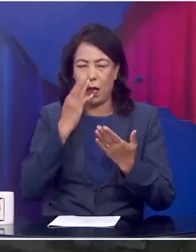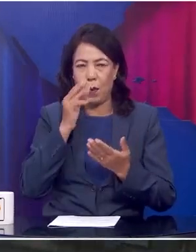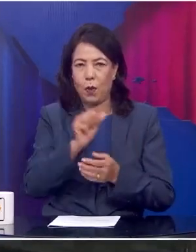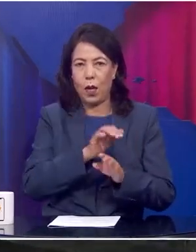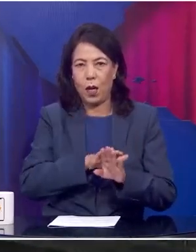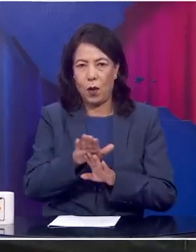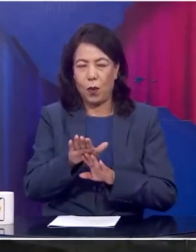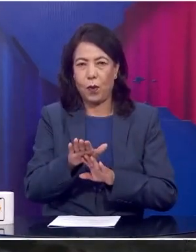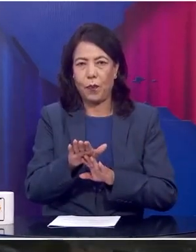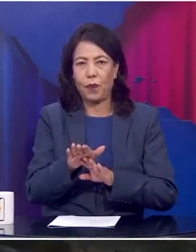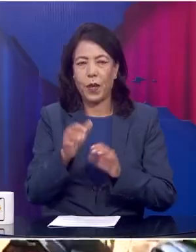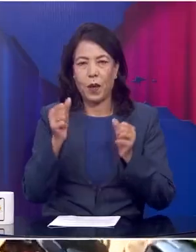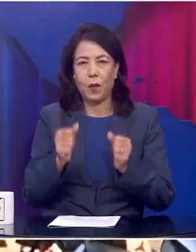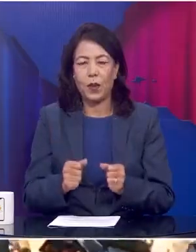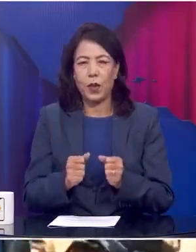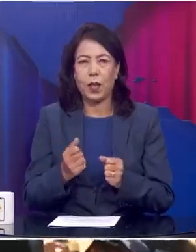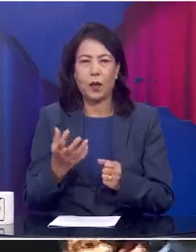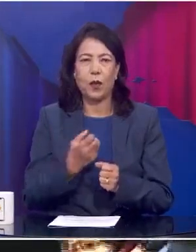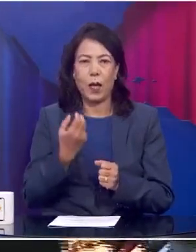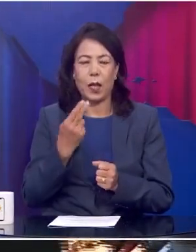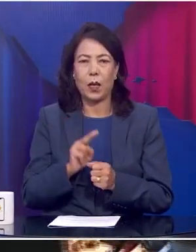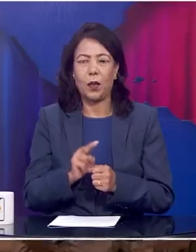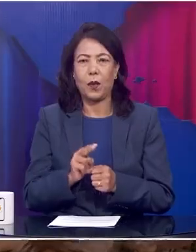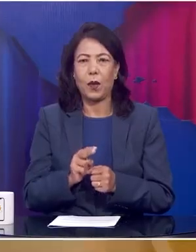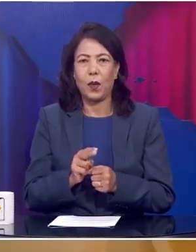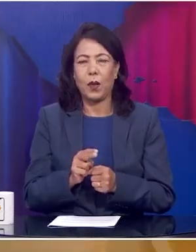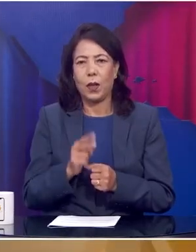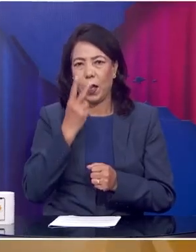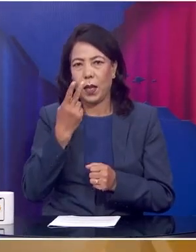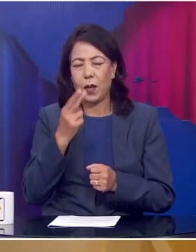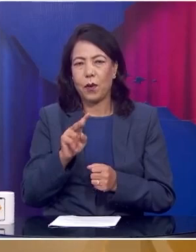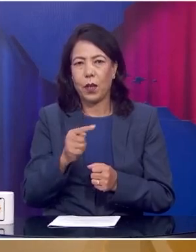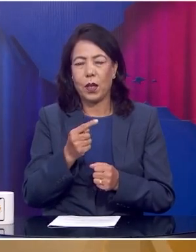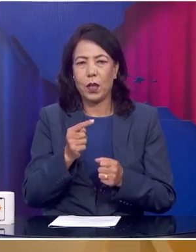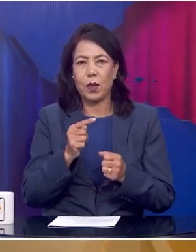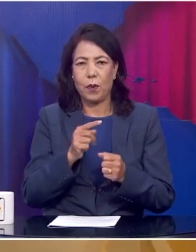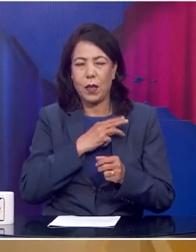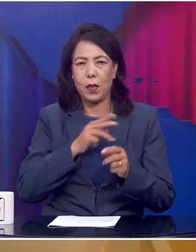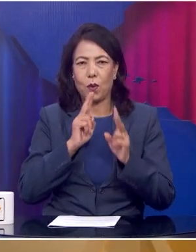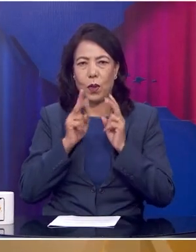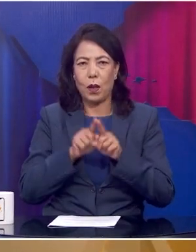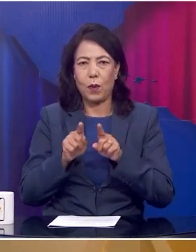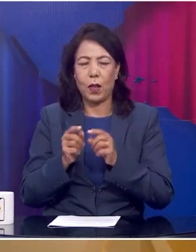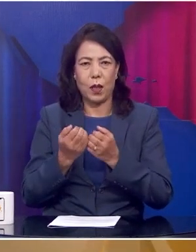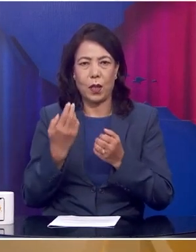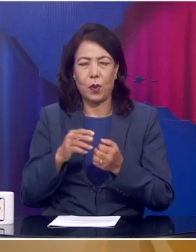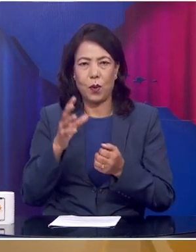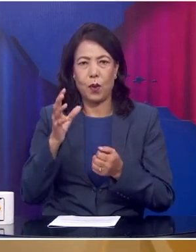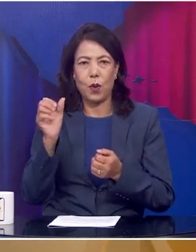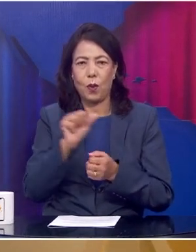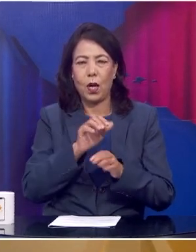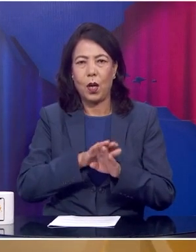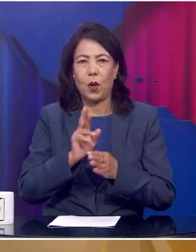चाहिँ उहाँहरू बसिरहेको हामीले पाएका थियौँ र हामीले केहीसँग हामीले कुरा पनि गरेका थियौँ। उहाँहरू चाहिँ राहत